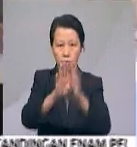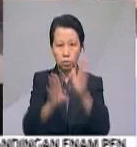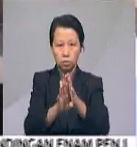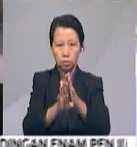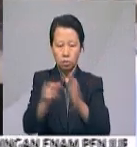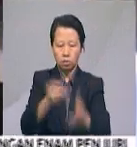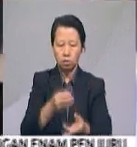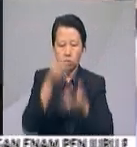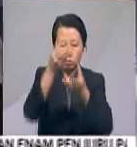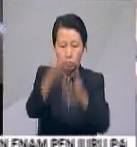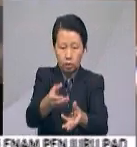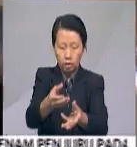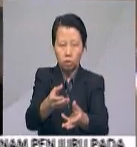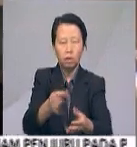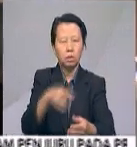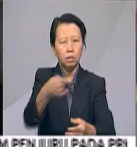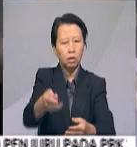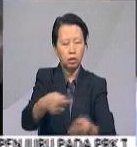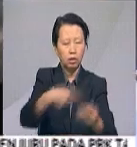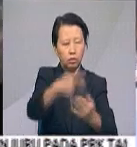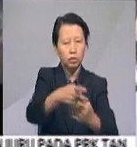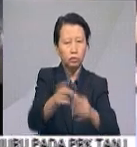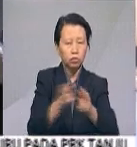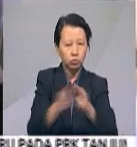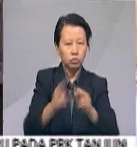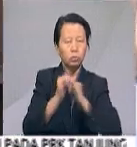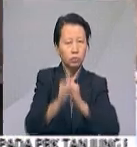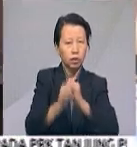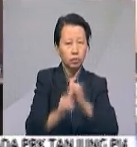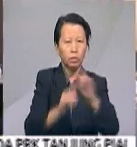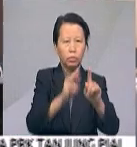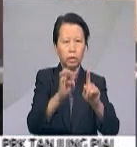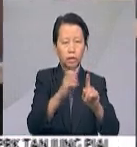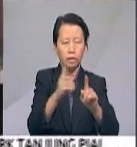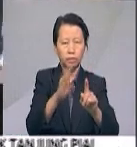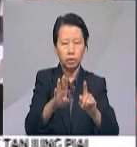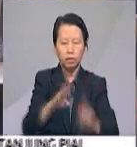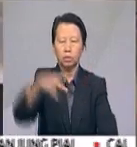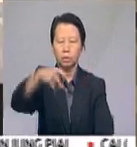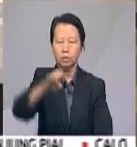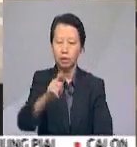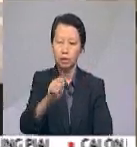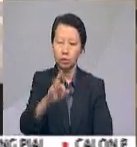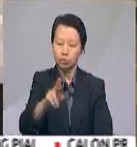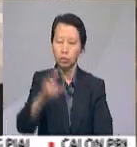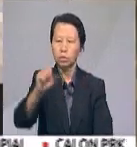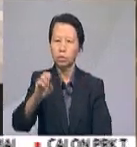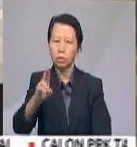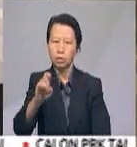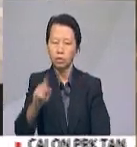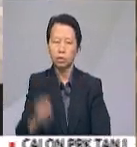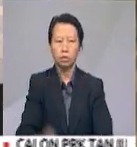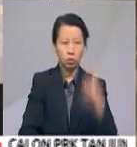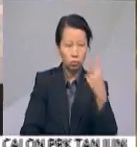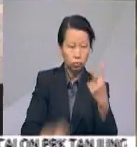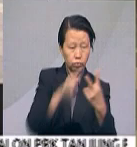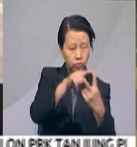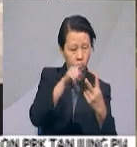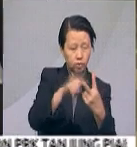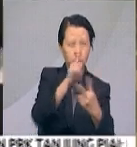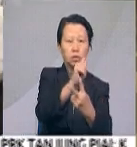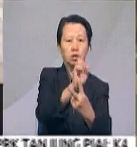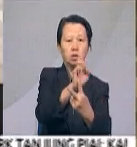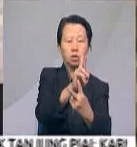yang disuntik diserahkan kepada projek usaha sama 1MDB Petro Saudi. Dua individu terlibat ialah Tarek Obaid dan